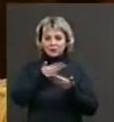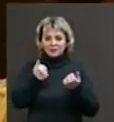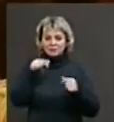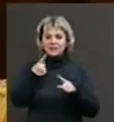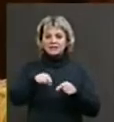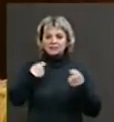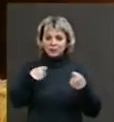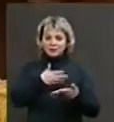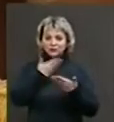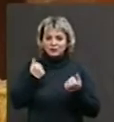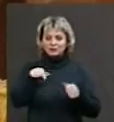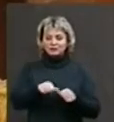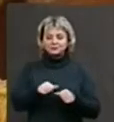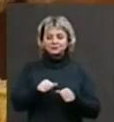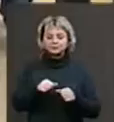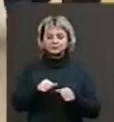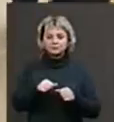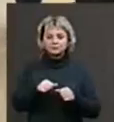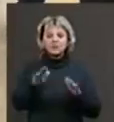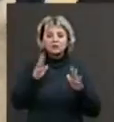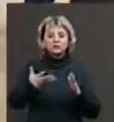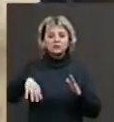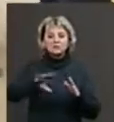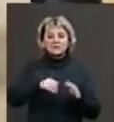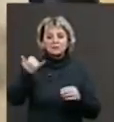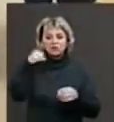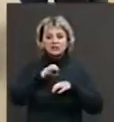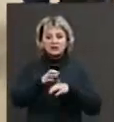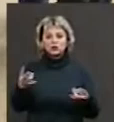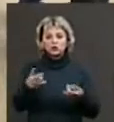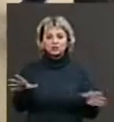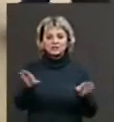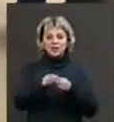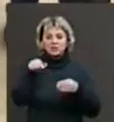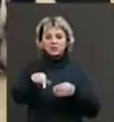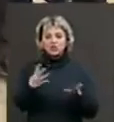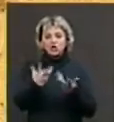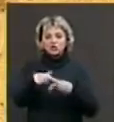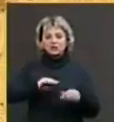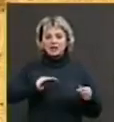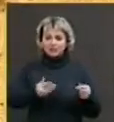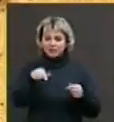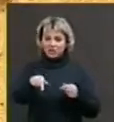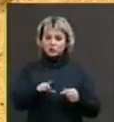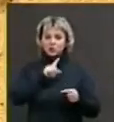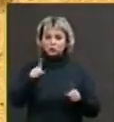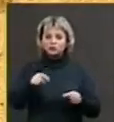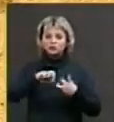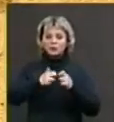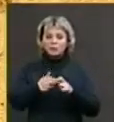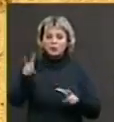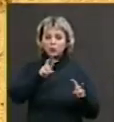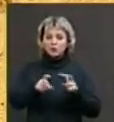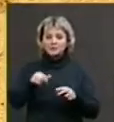с реализацией, как бы сказать, нет. Вот и всем животноводам надо бы скооперироваться, считает фермер. Тогда и не будет проблем с